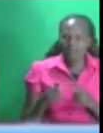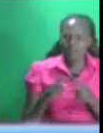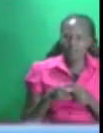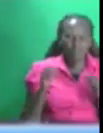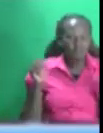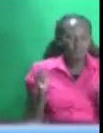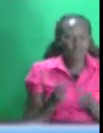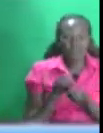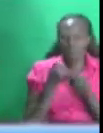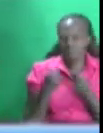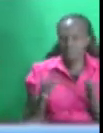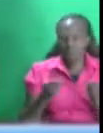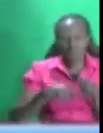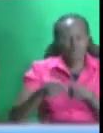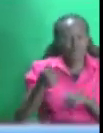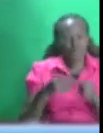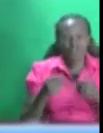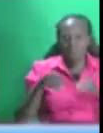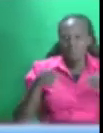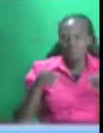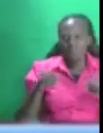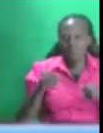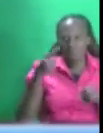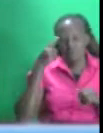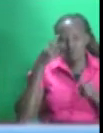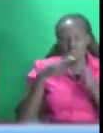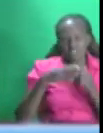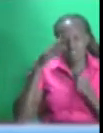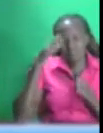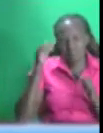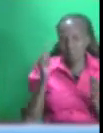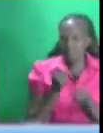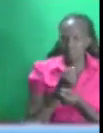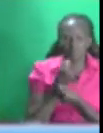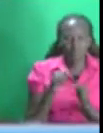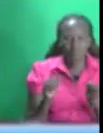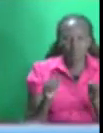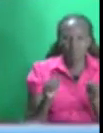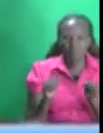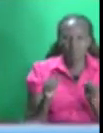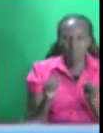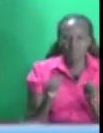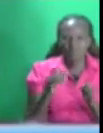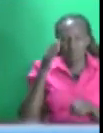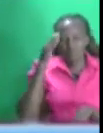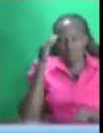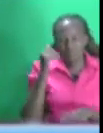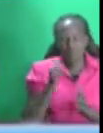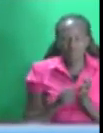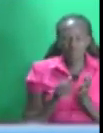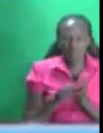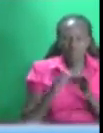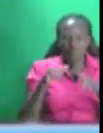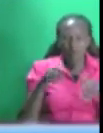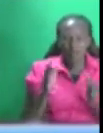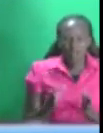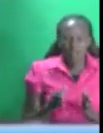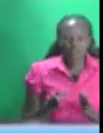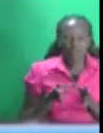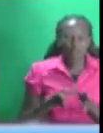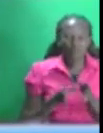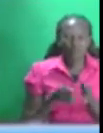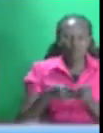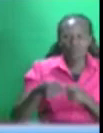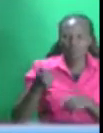hatutaweza kuuza hiyo unga kwa shilingi 90, itakuwa ngumu. Ni kwa sababu hii wakulima wamelazimika kuuza mahindi